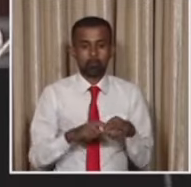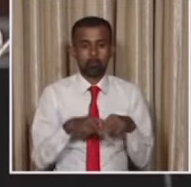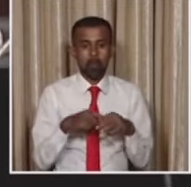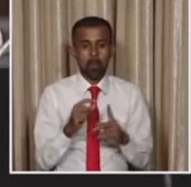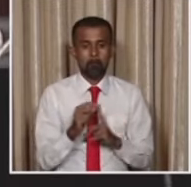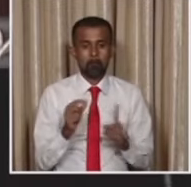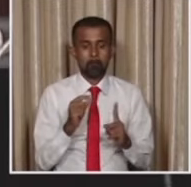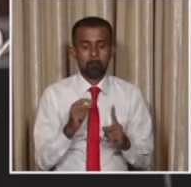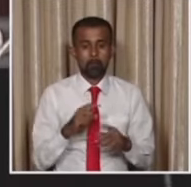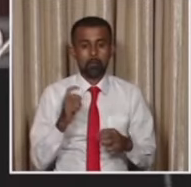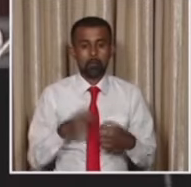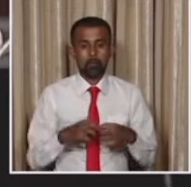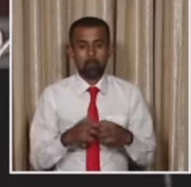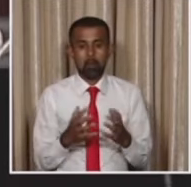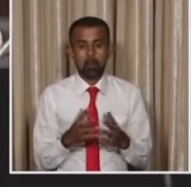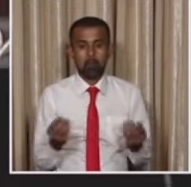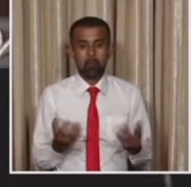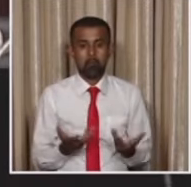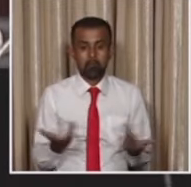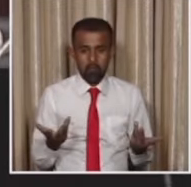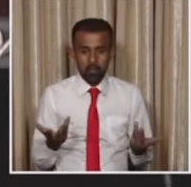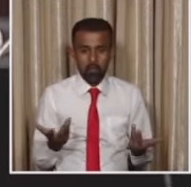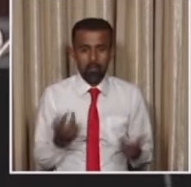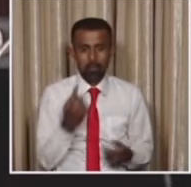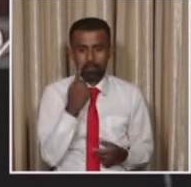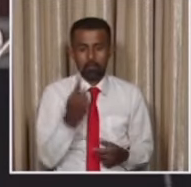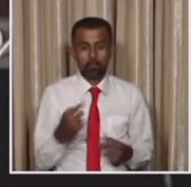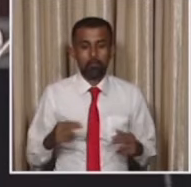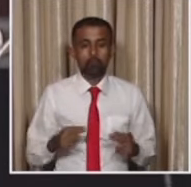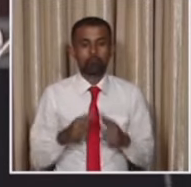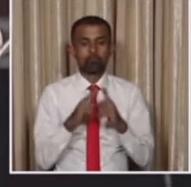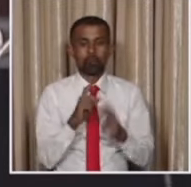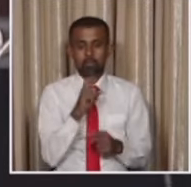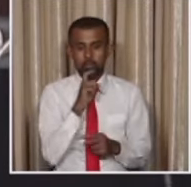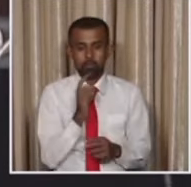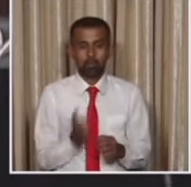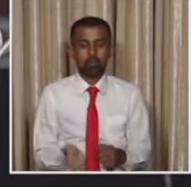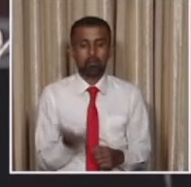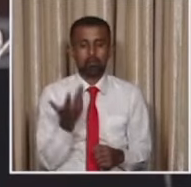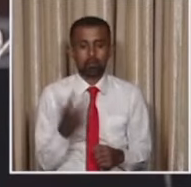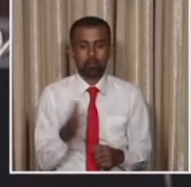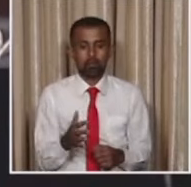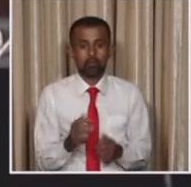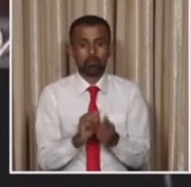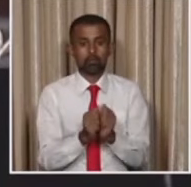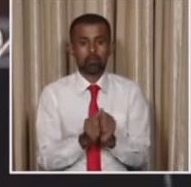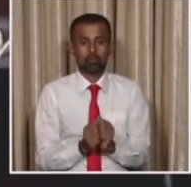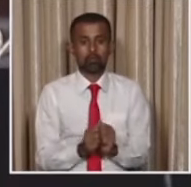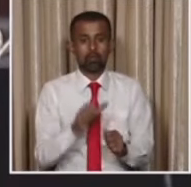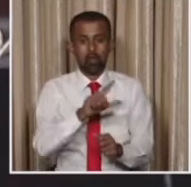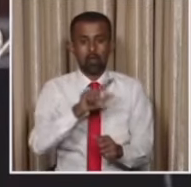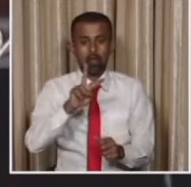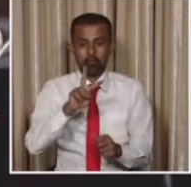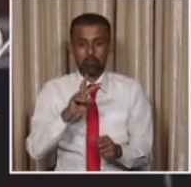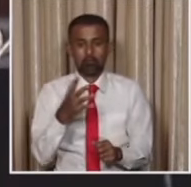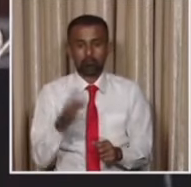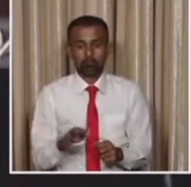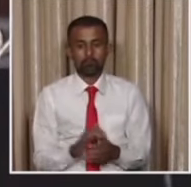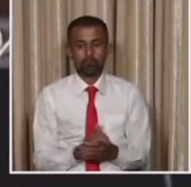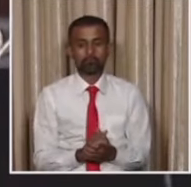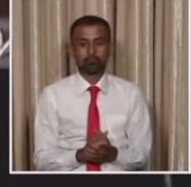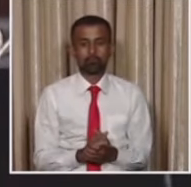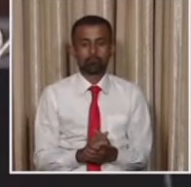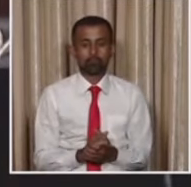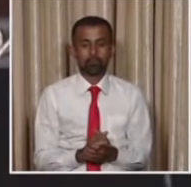පාර්ලිමේන්තුවේ බේරගන්න බැරි වේවි කියලා අපිට පෙනුණු නිසා අපි ශ්‍රේෂ්ඨාධිකරණයට ගිහිල්ලා සංශෝධන 72ක් කරගත්තා. එහෙම